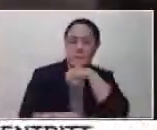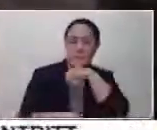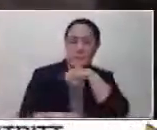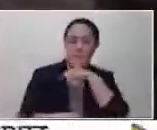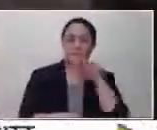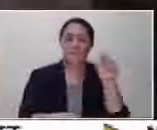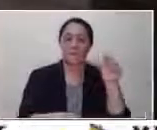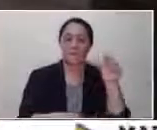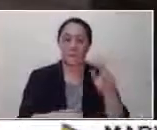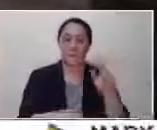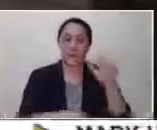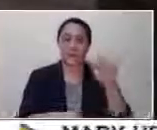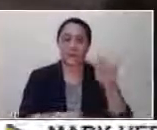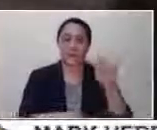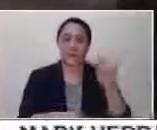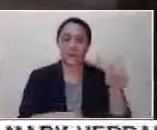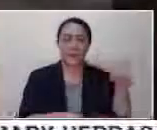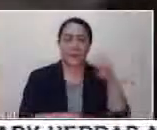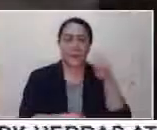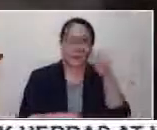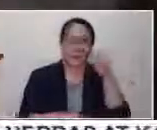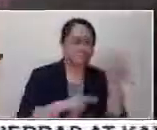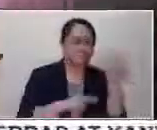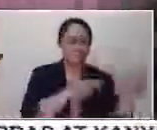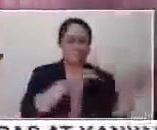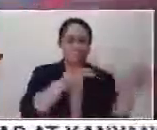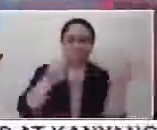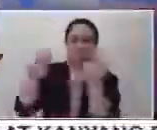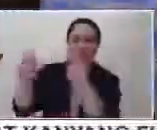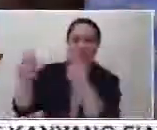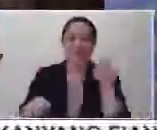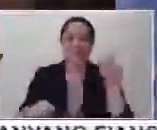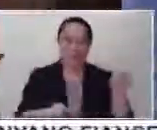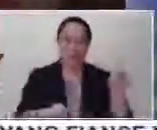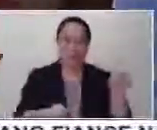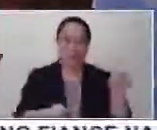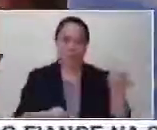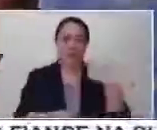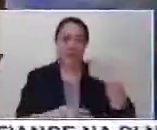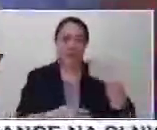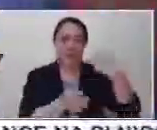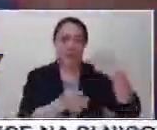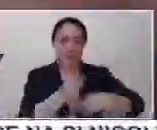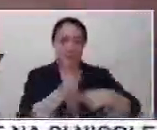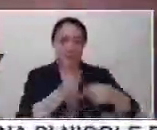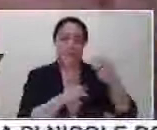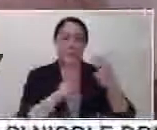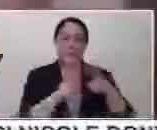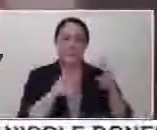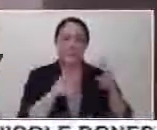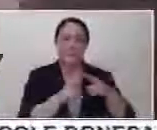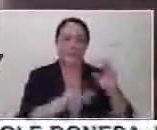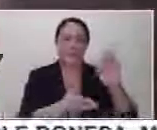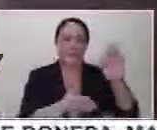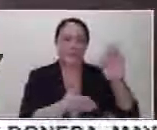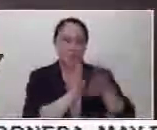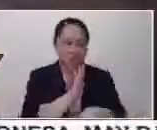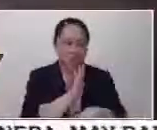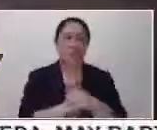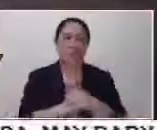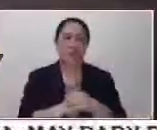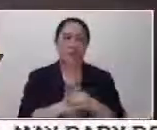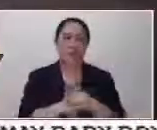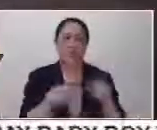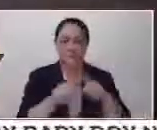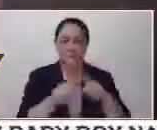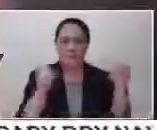ng live. Ano, saan po ba kayo kumukuha ng supply ninyo ng baboy? Sa Bulacan po. At